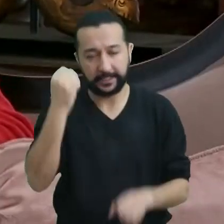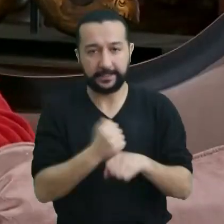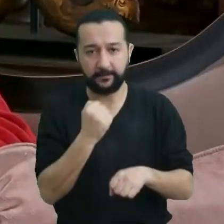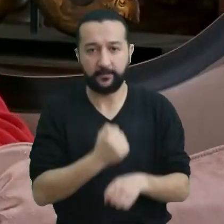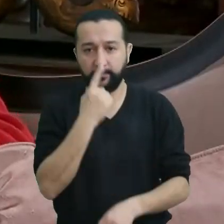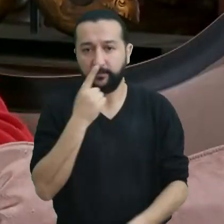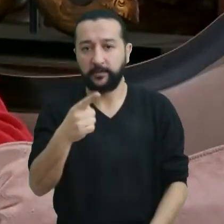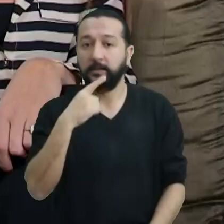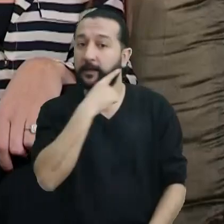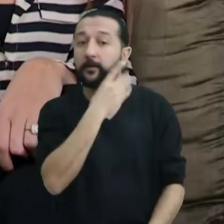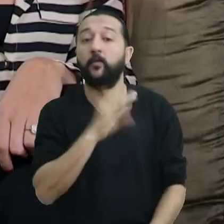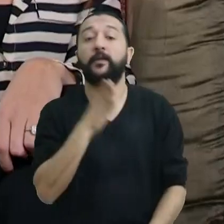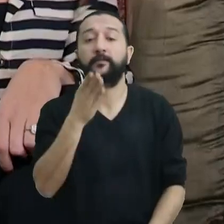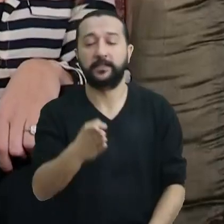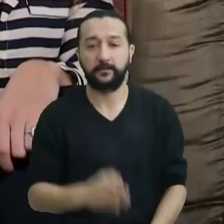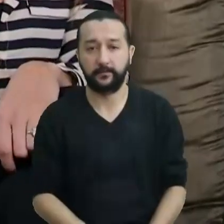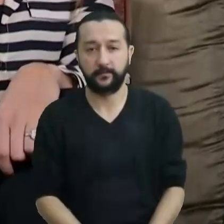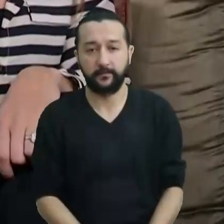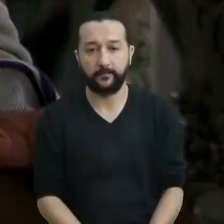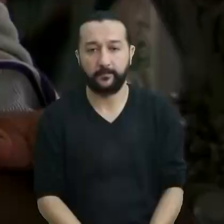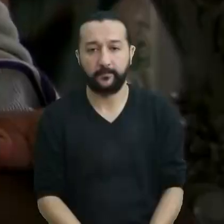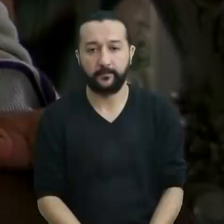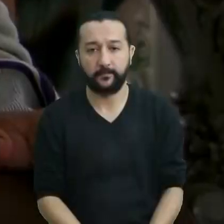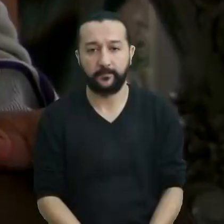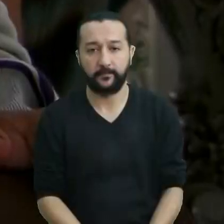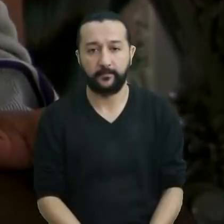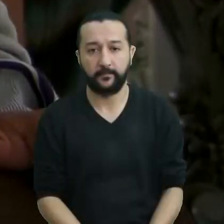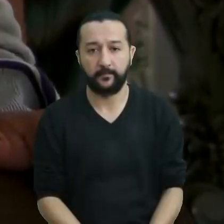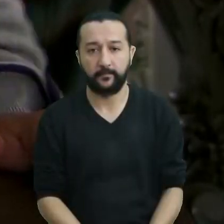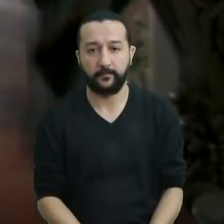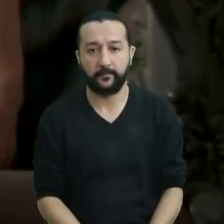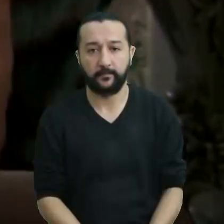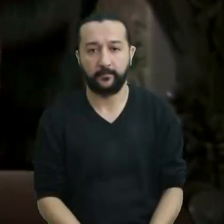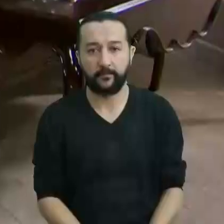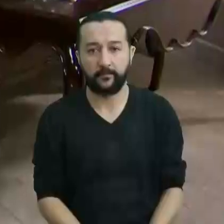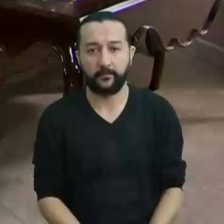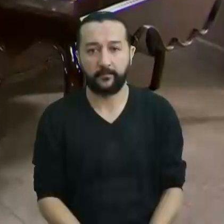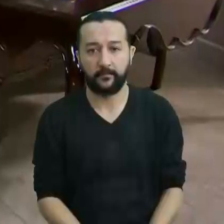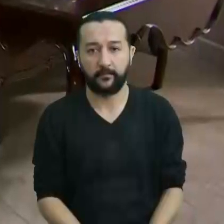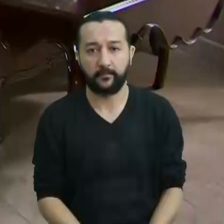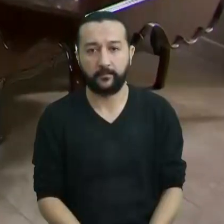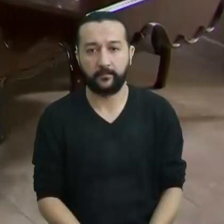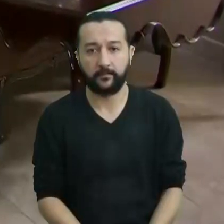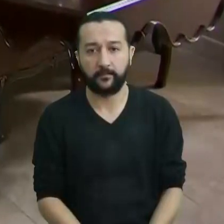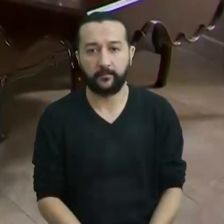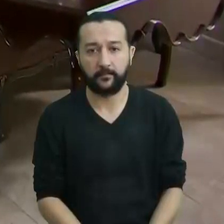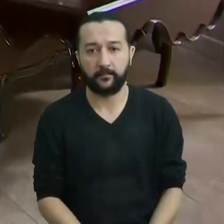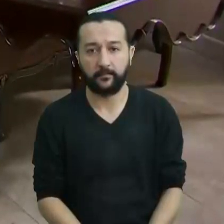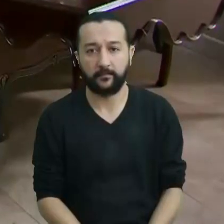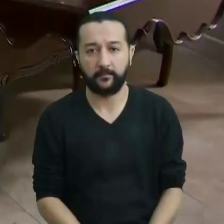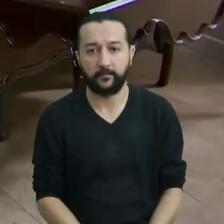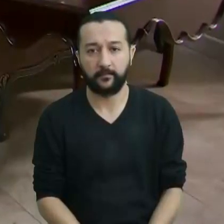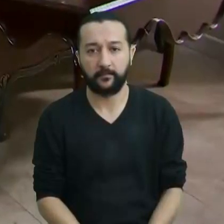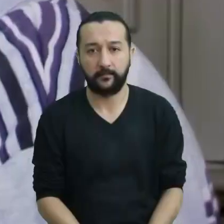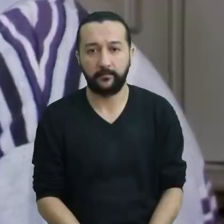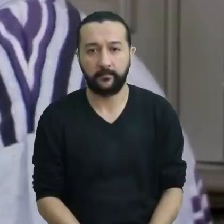sarımsak kokusuna katlanamadın mı yani? Şükrü kokuyu almış gibi burnunun iki yanındaki kasları oynatarak doğruldu